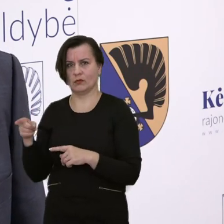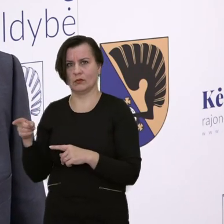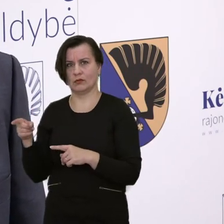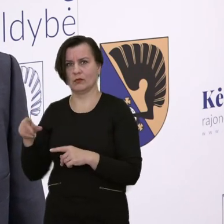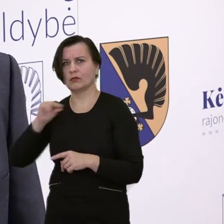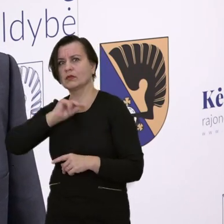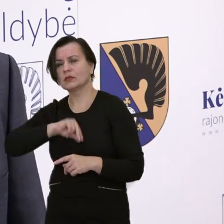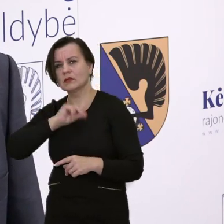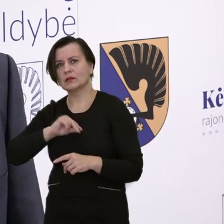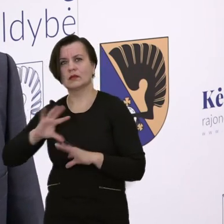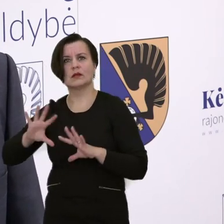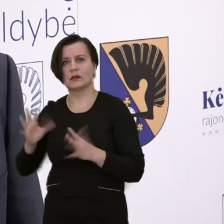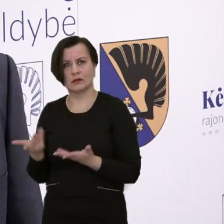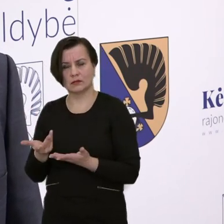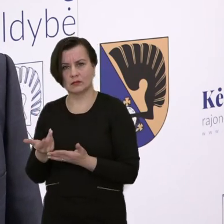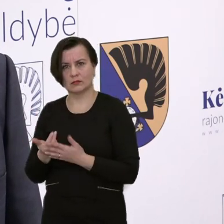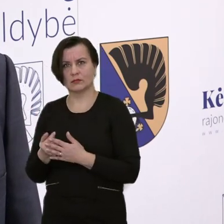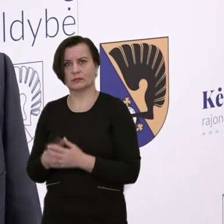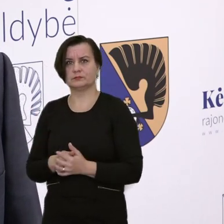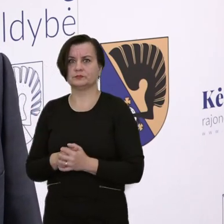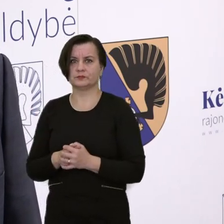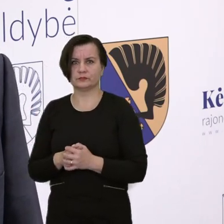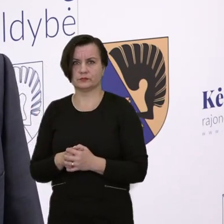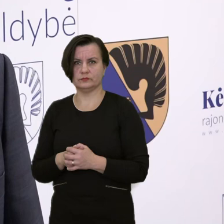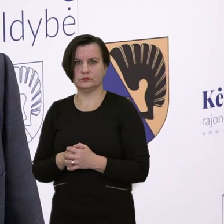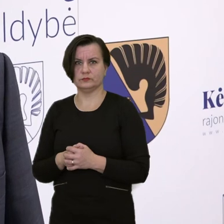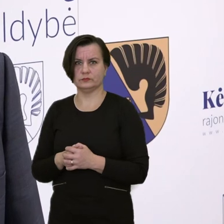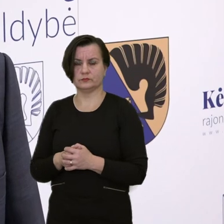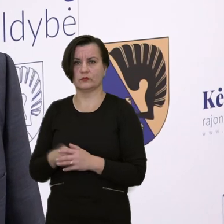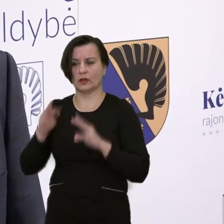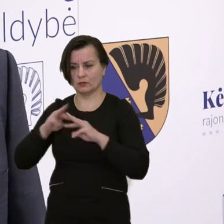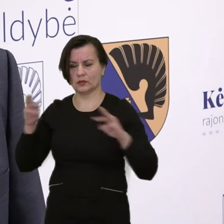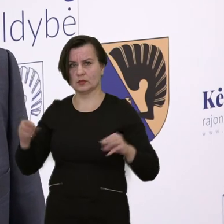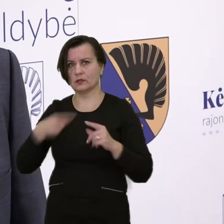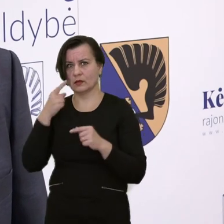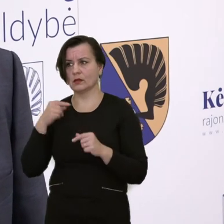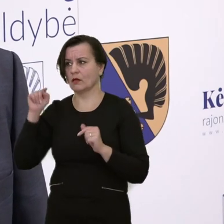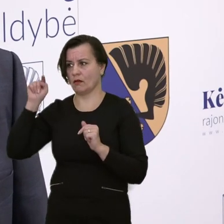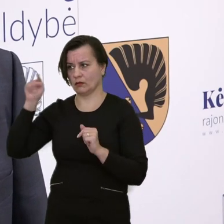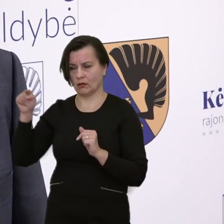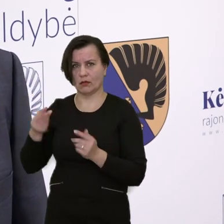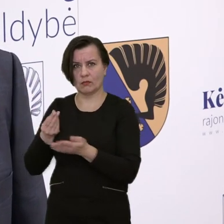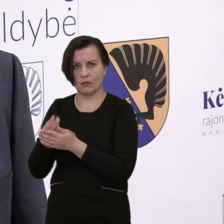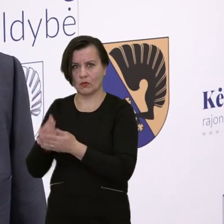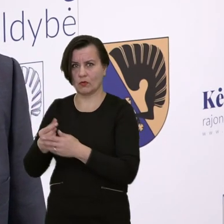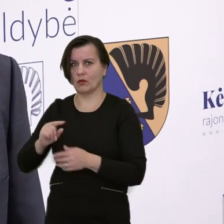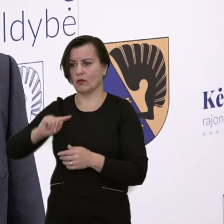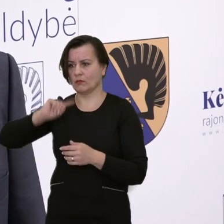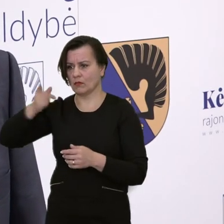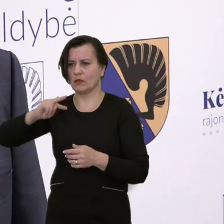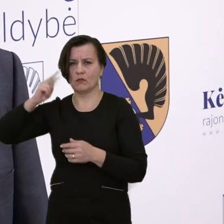žiūrėti, kokia sistema veikia, kaip veikia, nes ministro teigimu ten mokesčiai